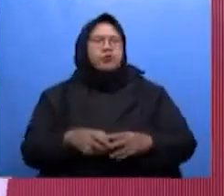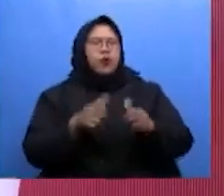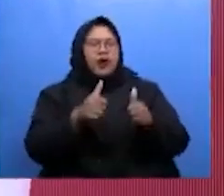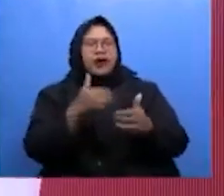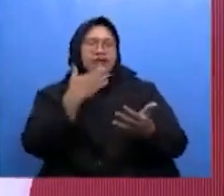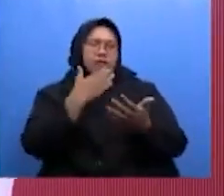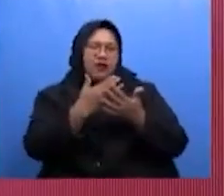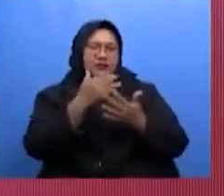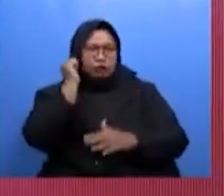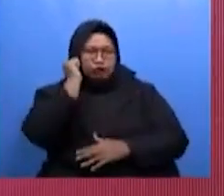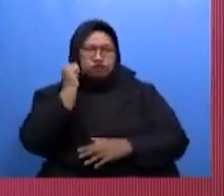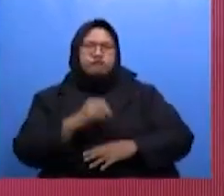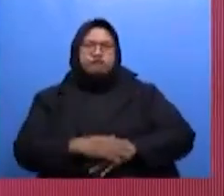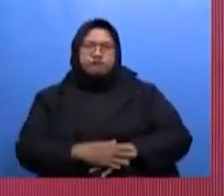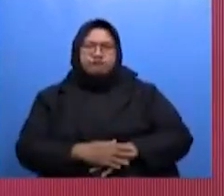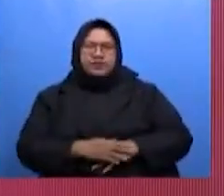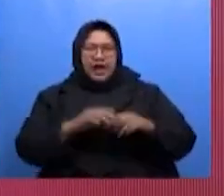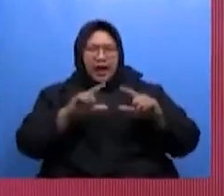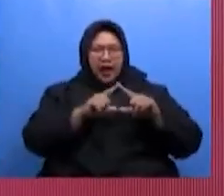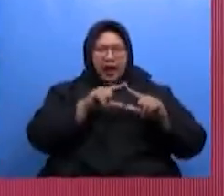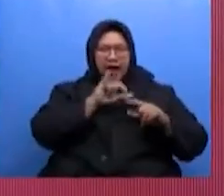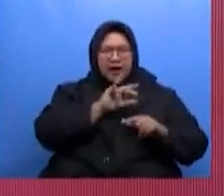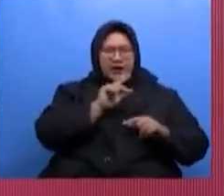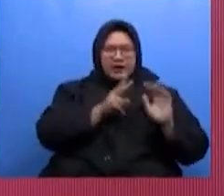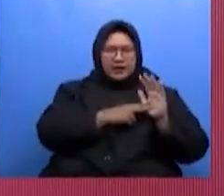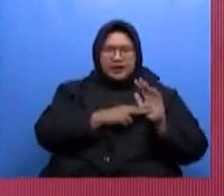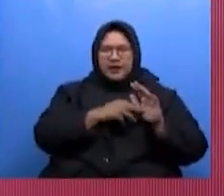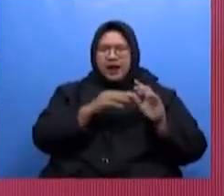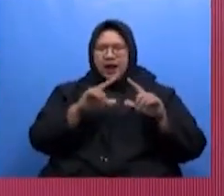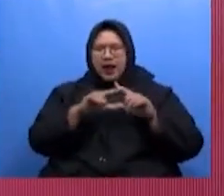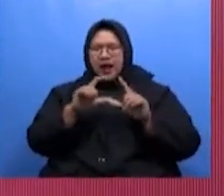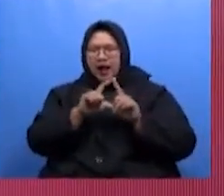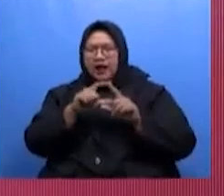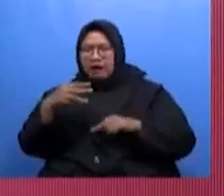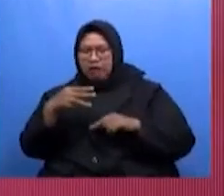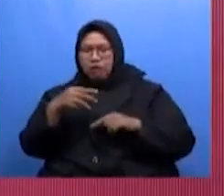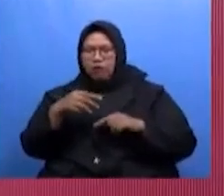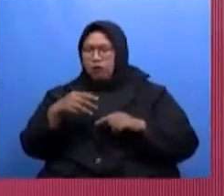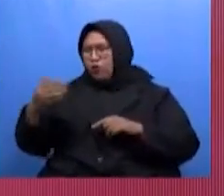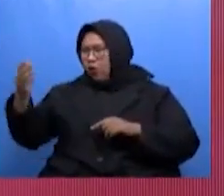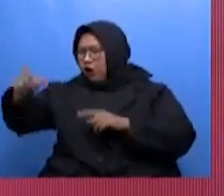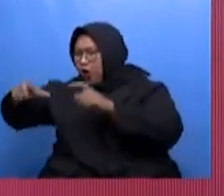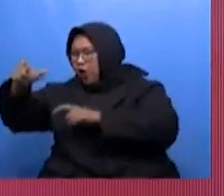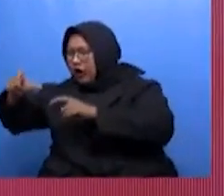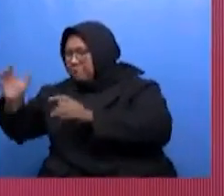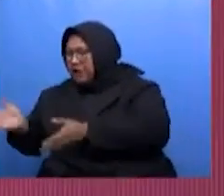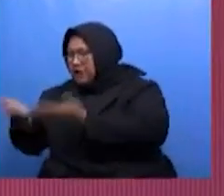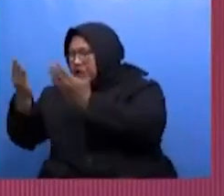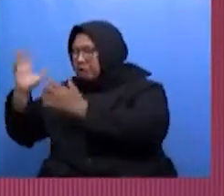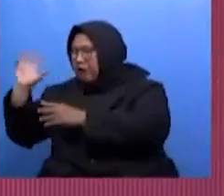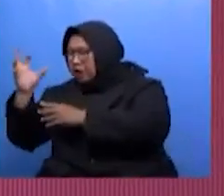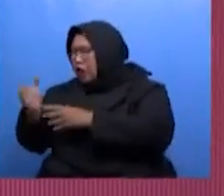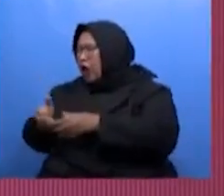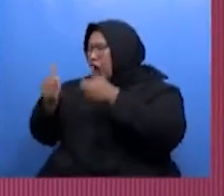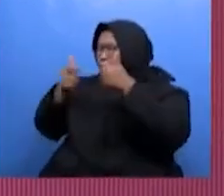kasih Ibu Irin Ade tidak sehebat pendiri Banten merekalah yang hebat